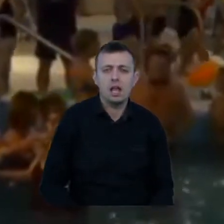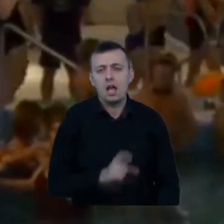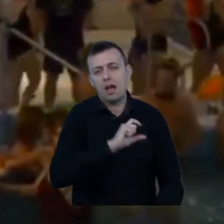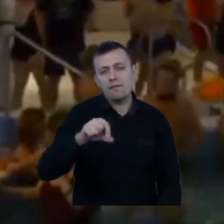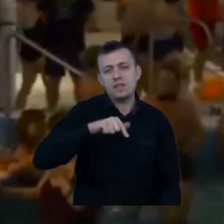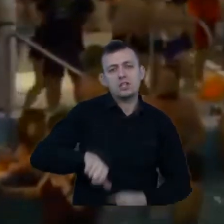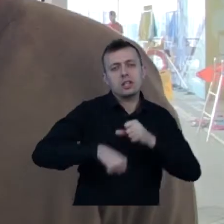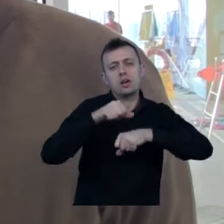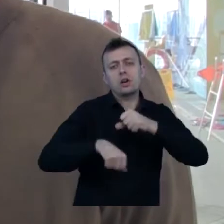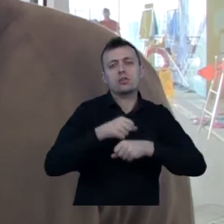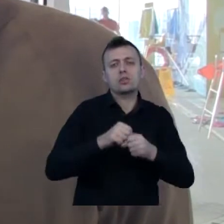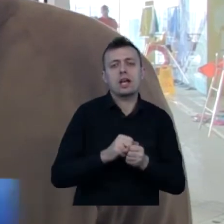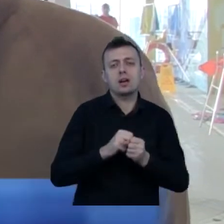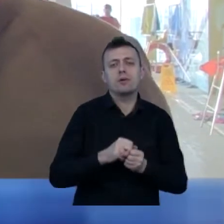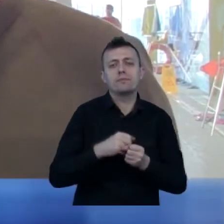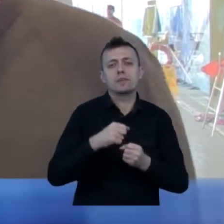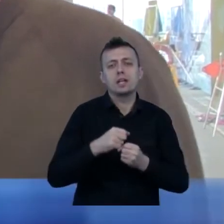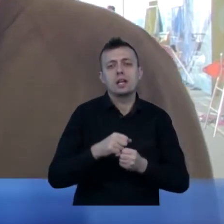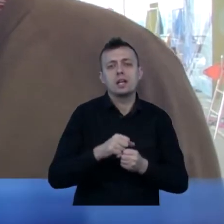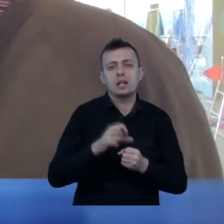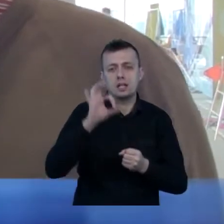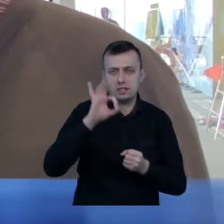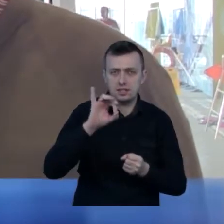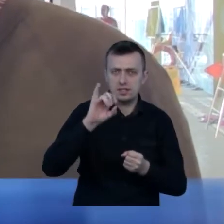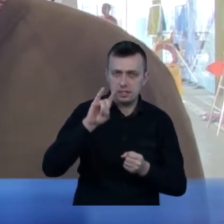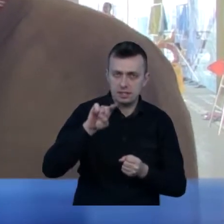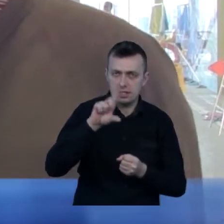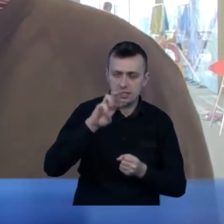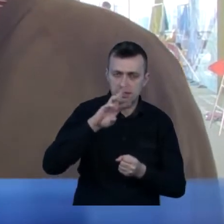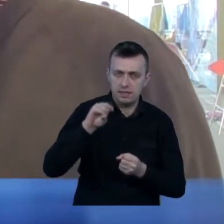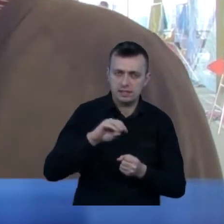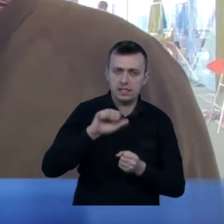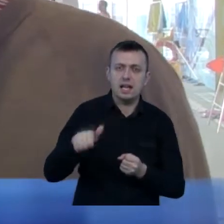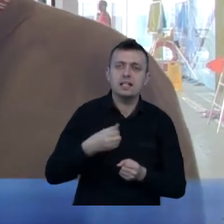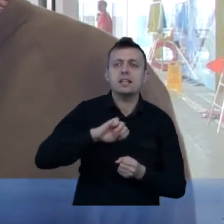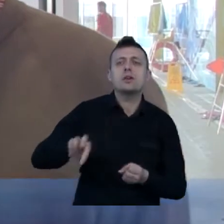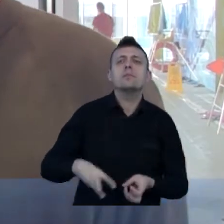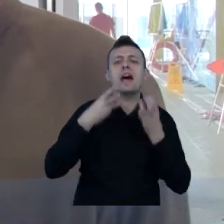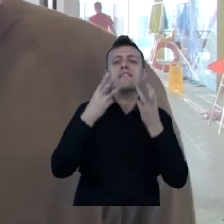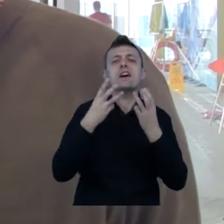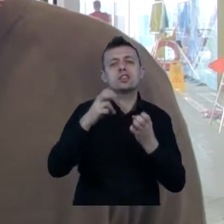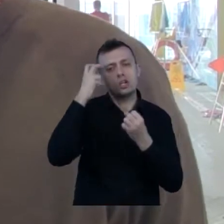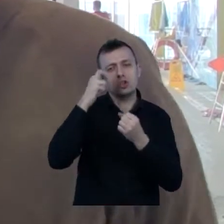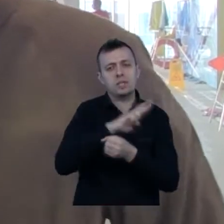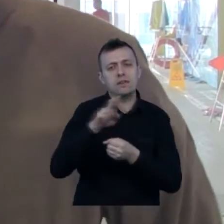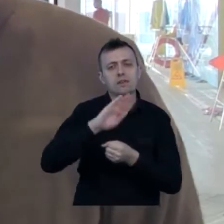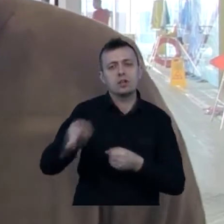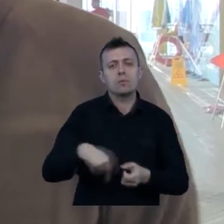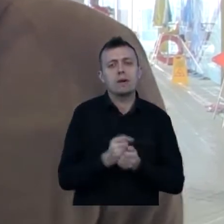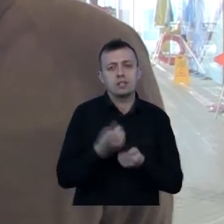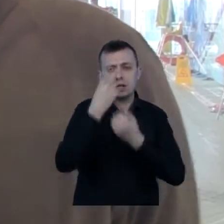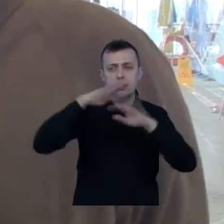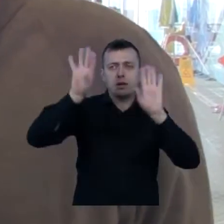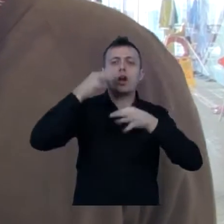rzuty do kosza z wody. Podczas tegorocznego Sylwestra w Akwaparku Kutno jedną z atrakcji, a w zasadzie